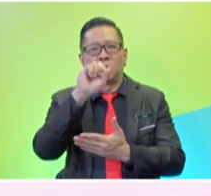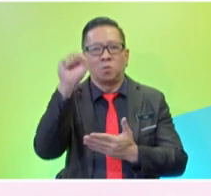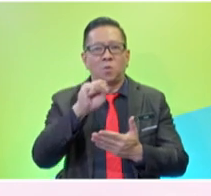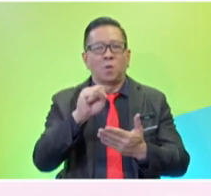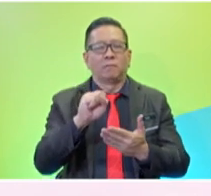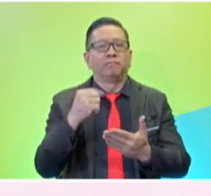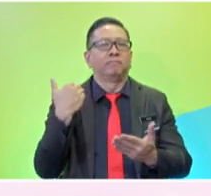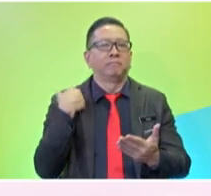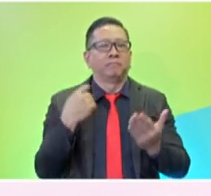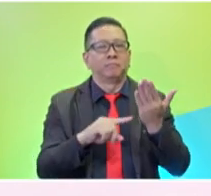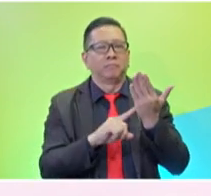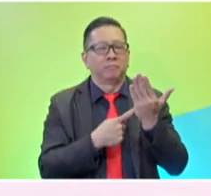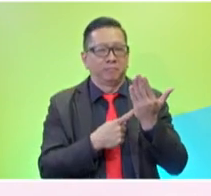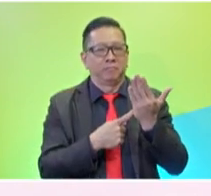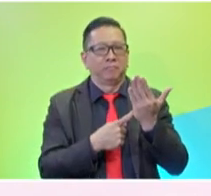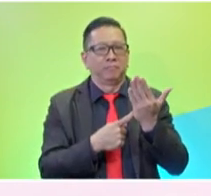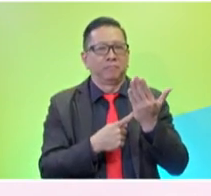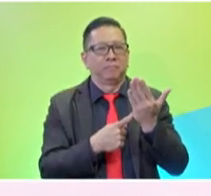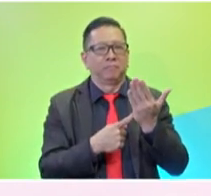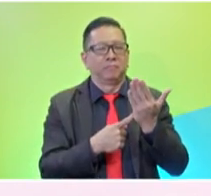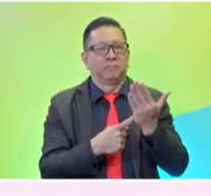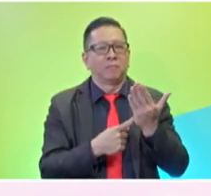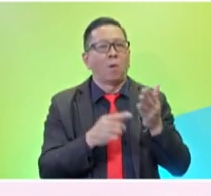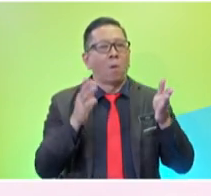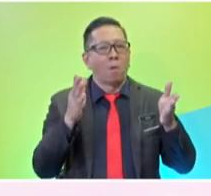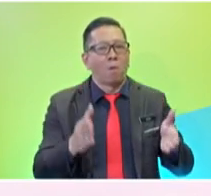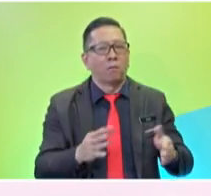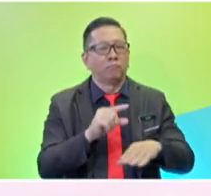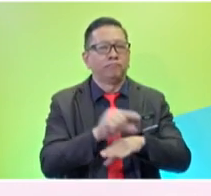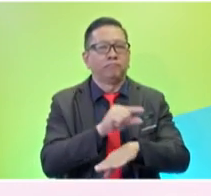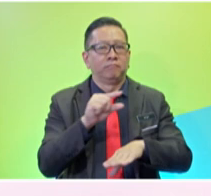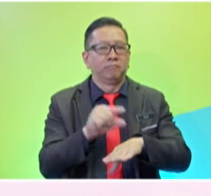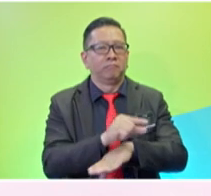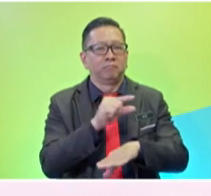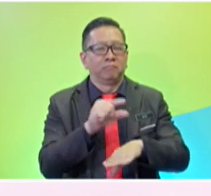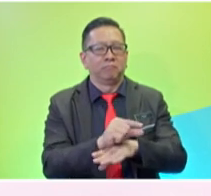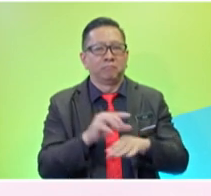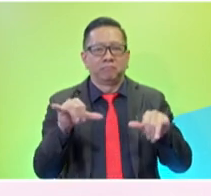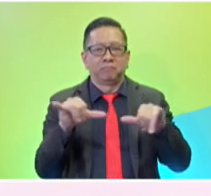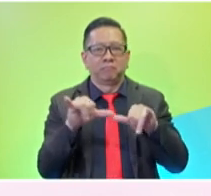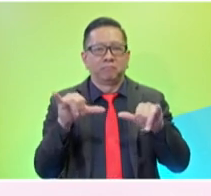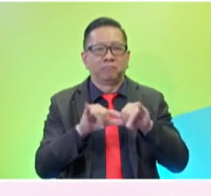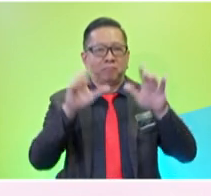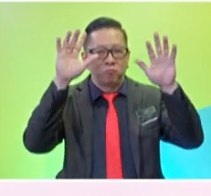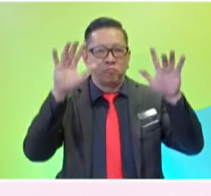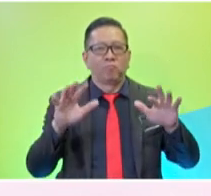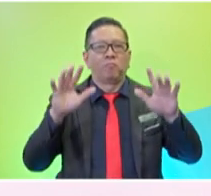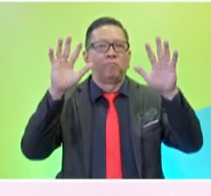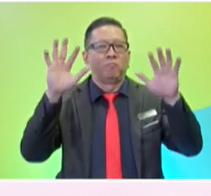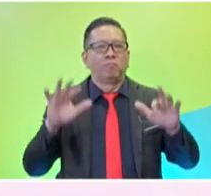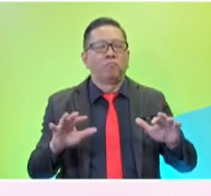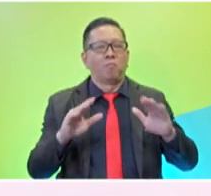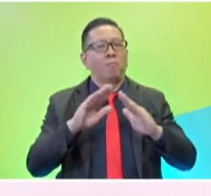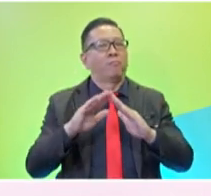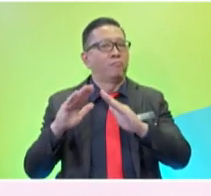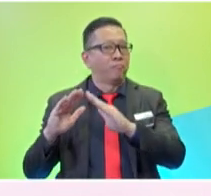seorang ahli meteorologi menggunakan tolok hujan untuk menyukai jumlah air hujan di sebuah Bandar